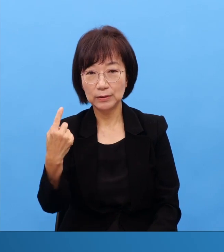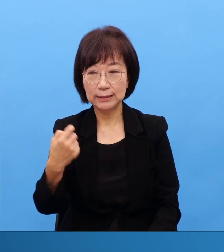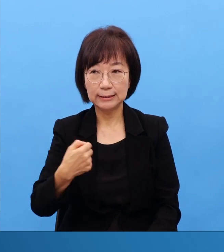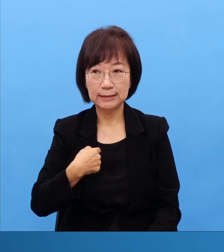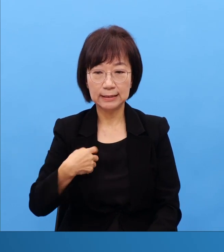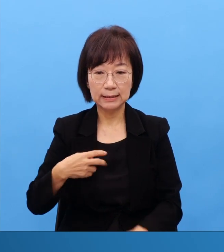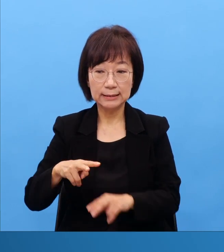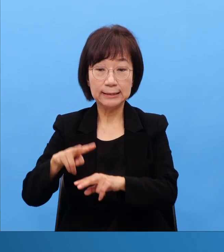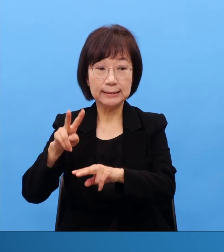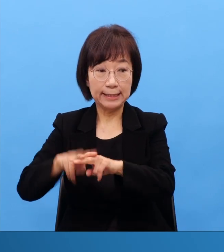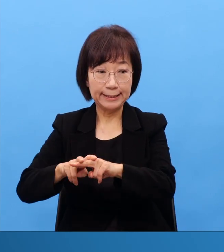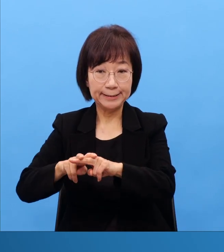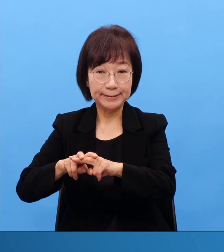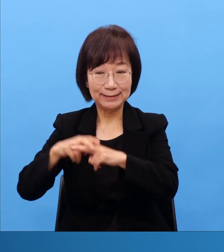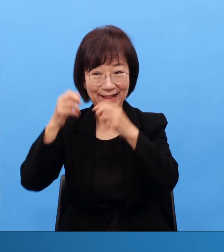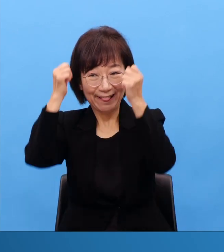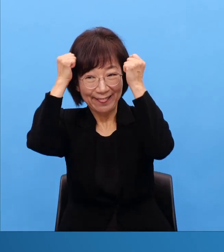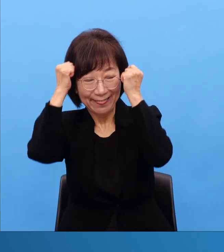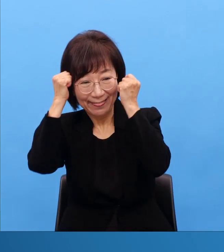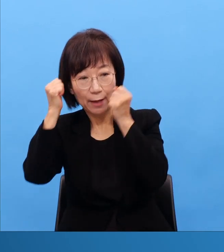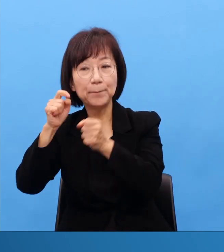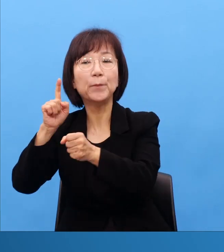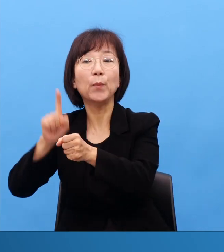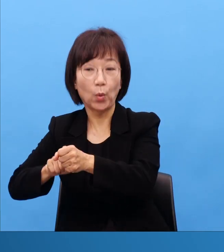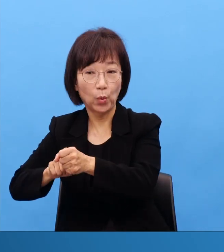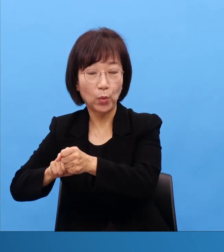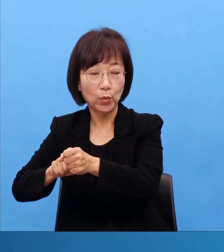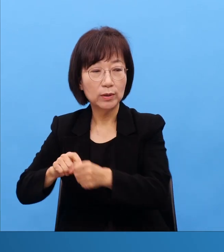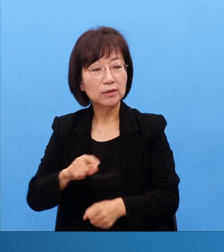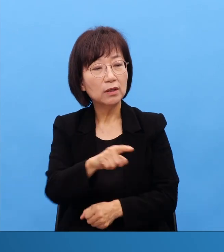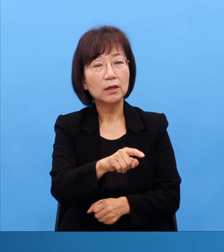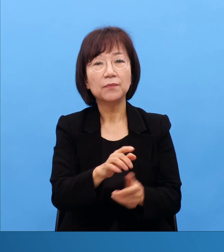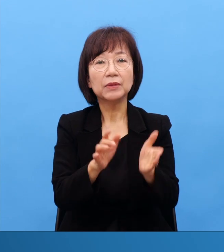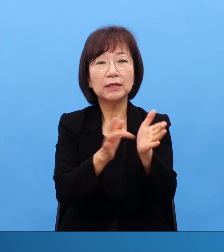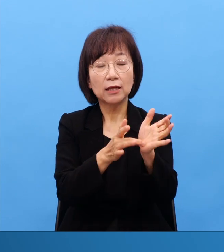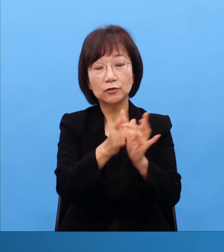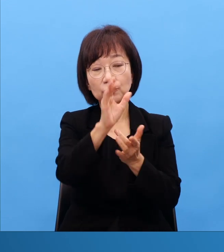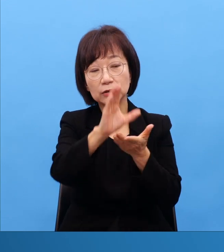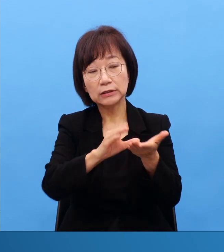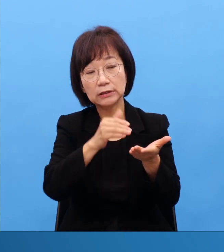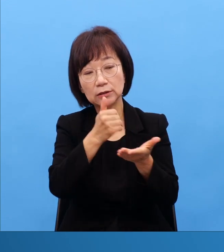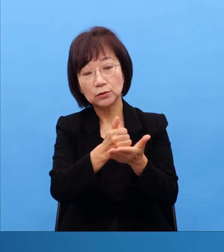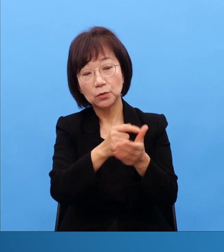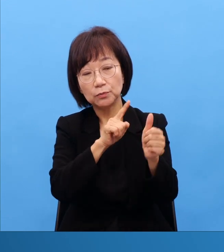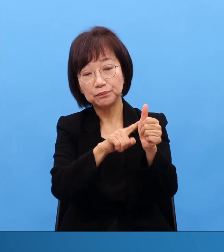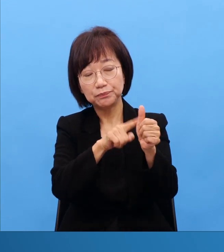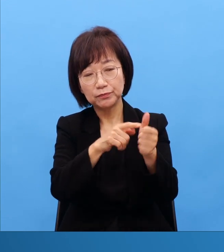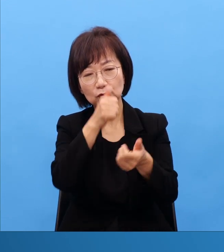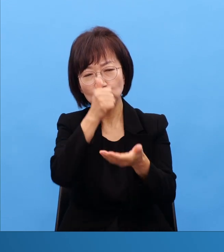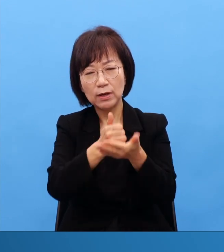위하여 예수 그리스도가 죄가 없음을 알면서